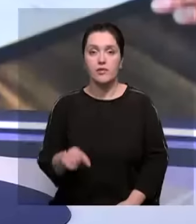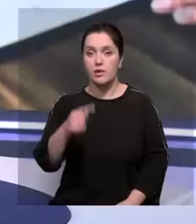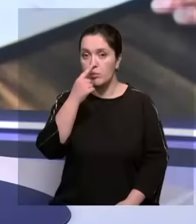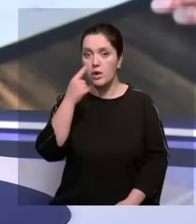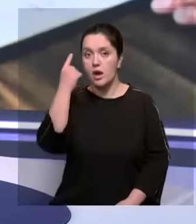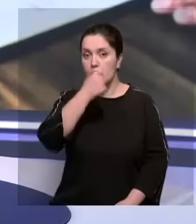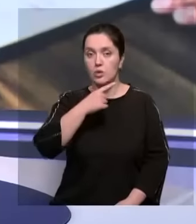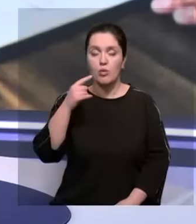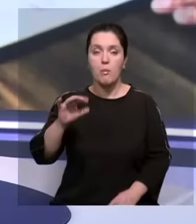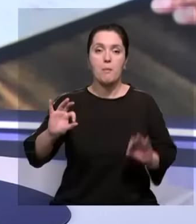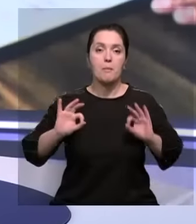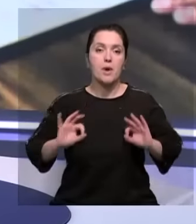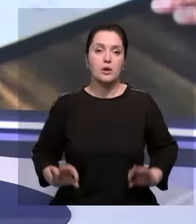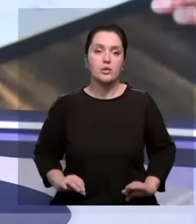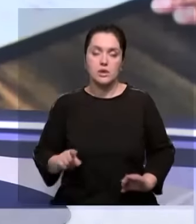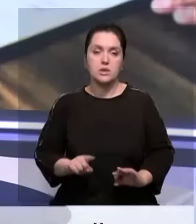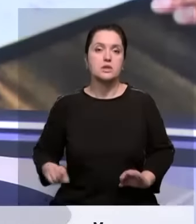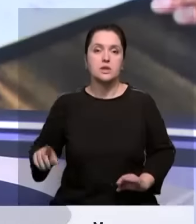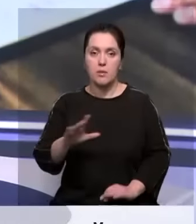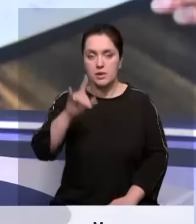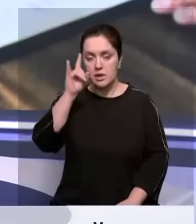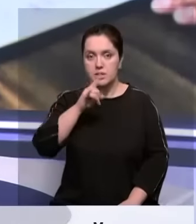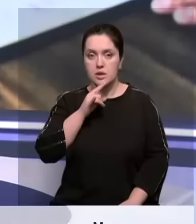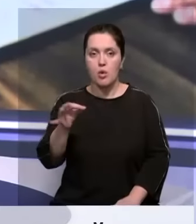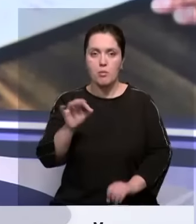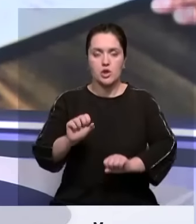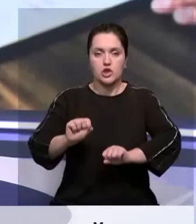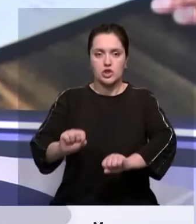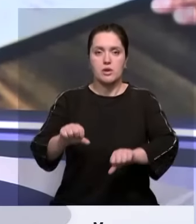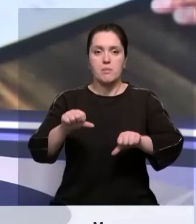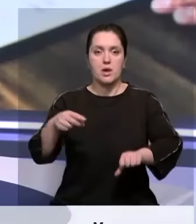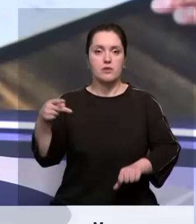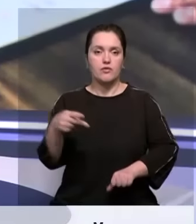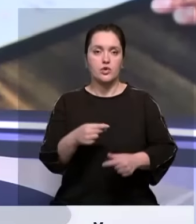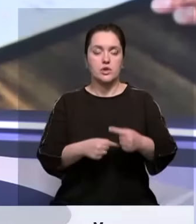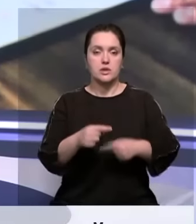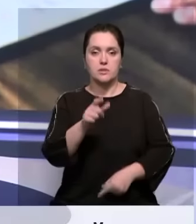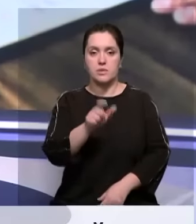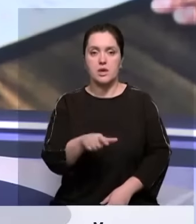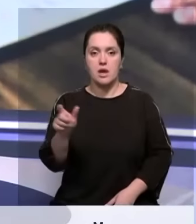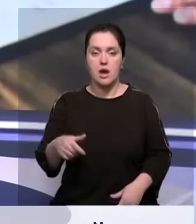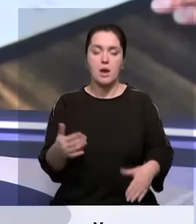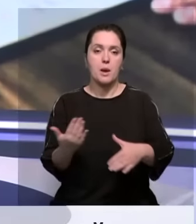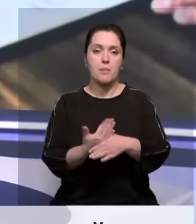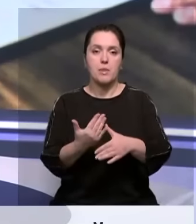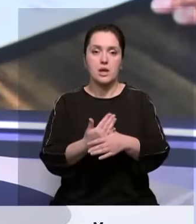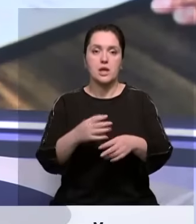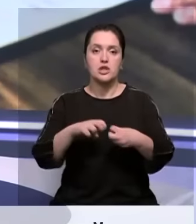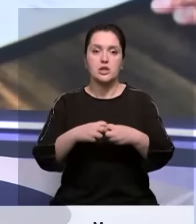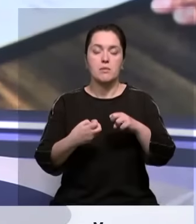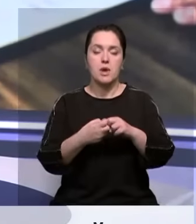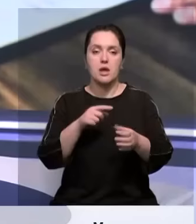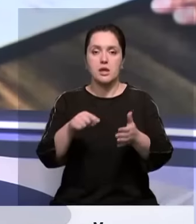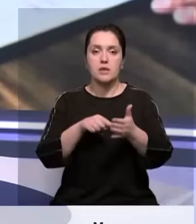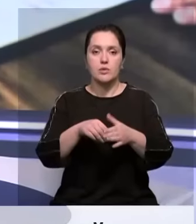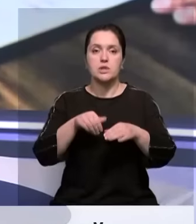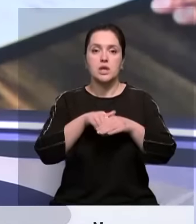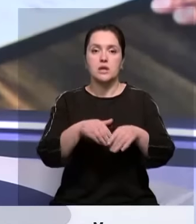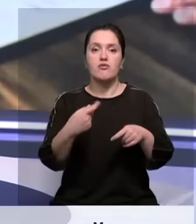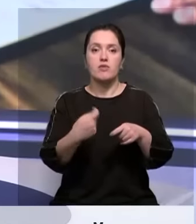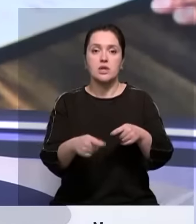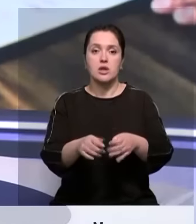В этом году прокуроры Западно-Казахстанской области защитили права больше 2000 предпринимателей, помогли решить проблемные